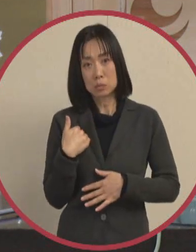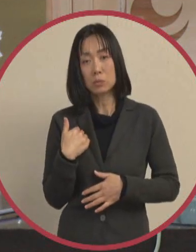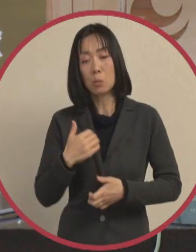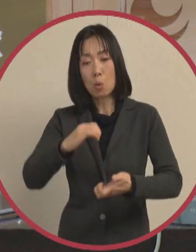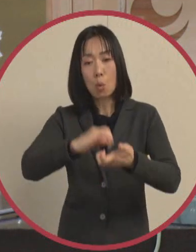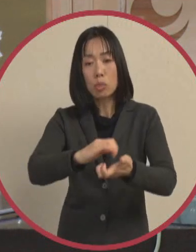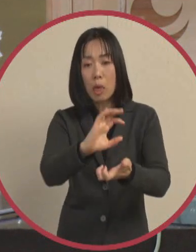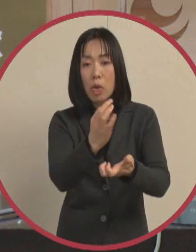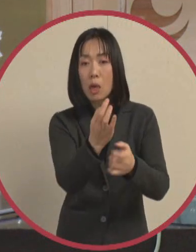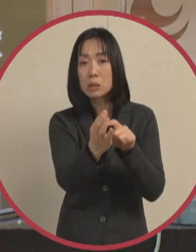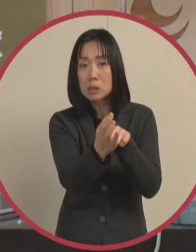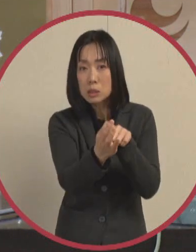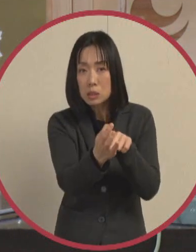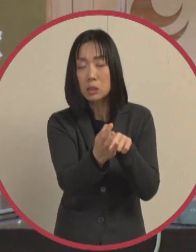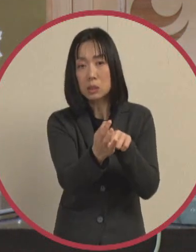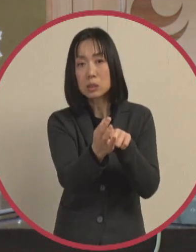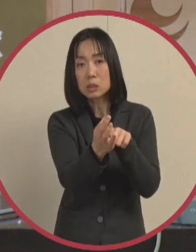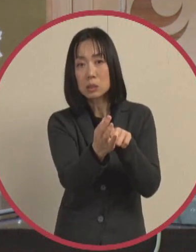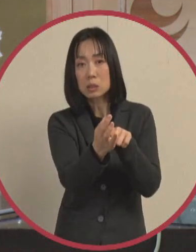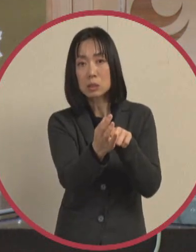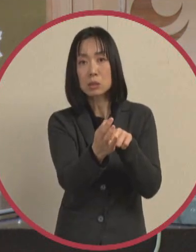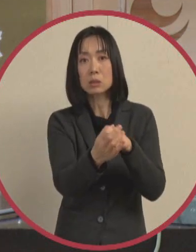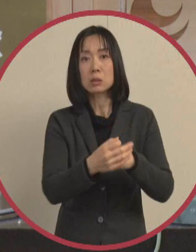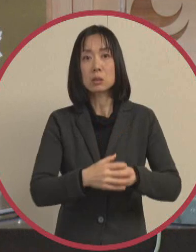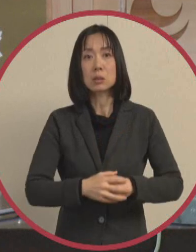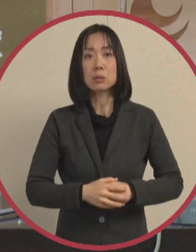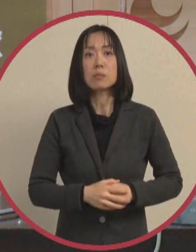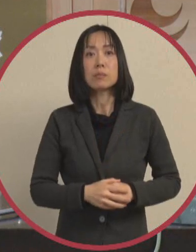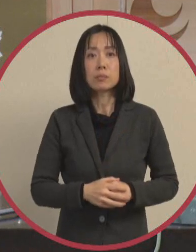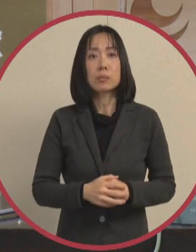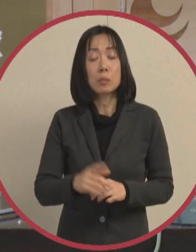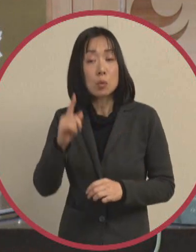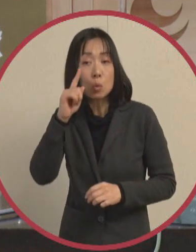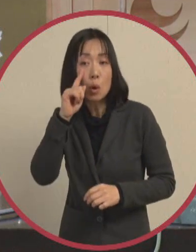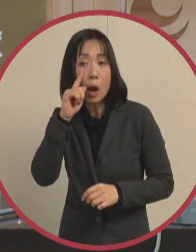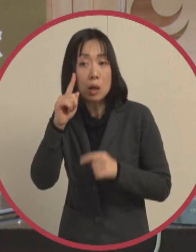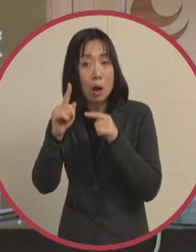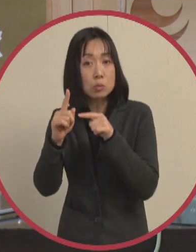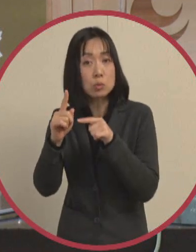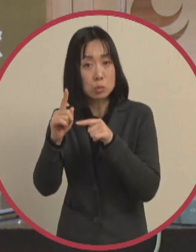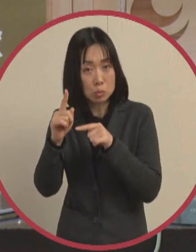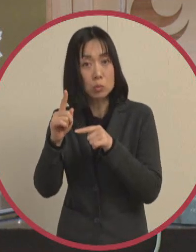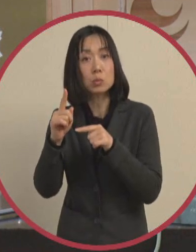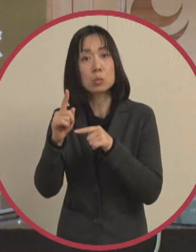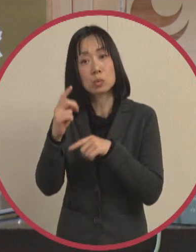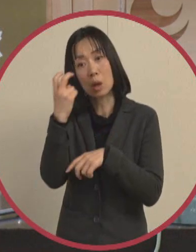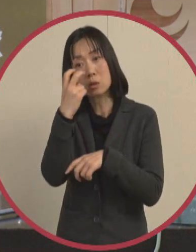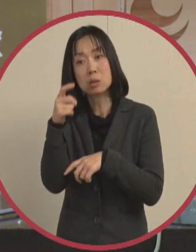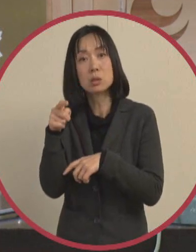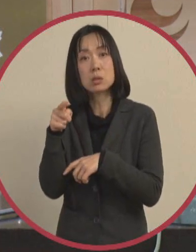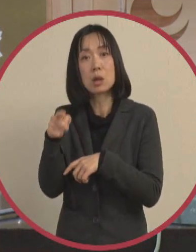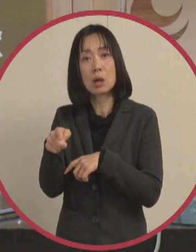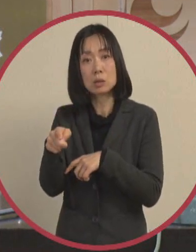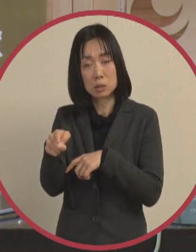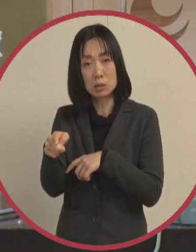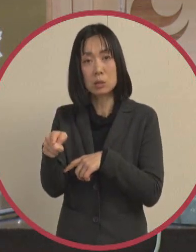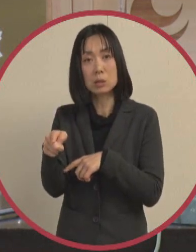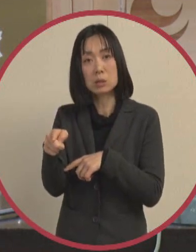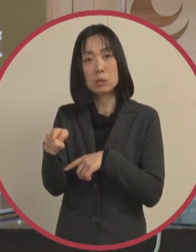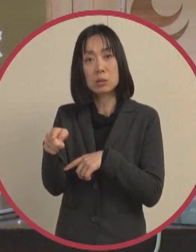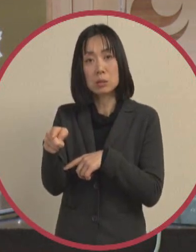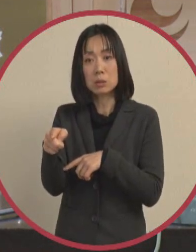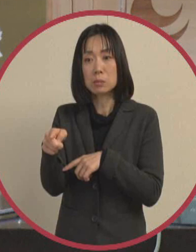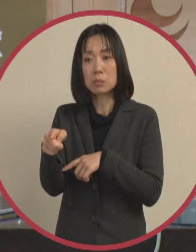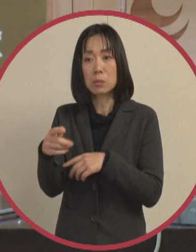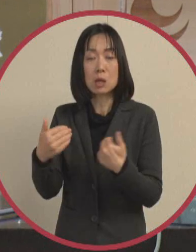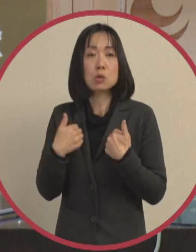が、まあ、あるわけですね。で、あのトライアルにこの実施に